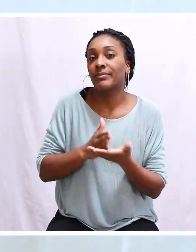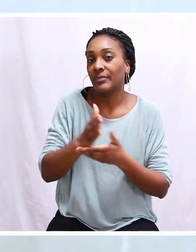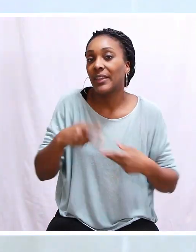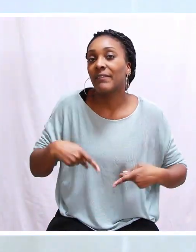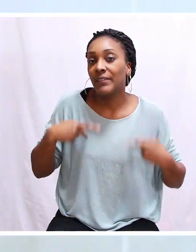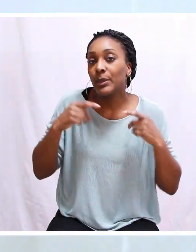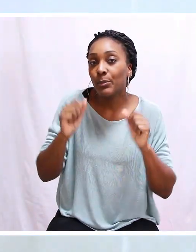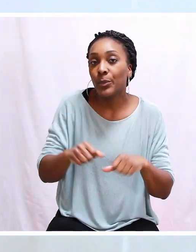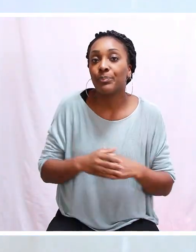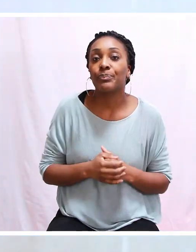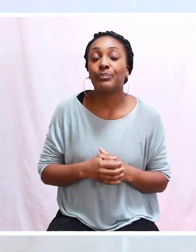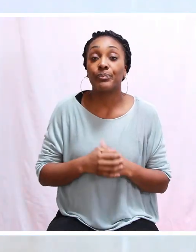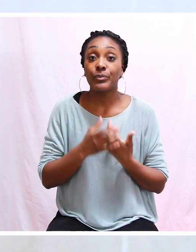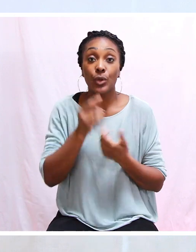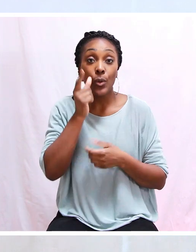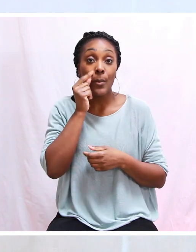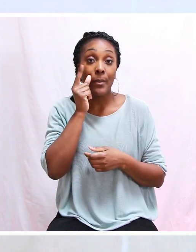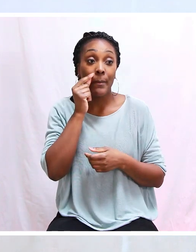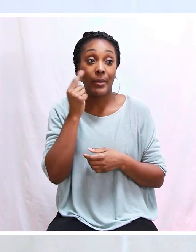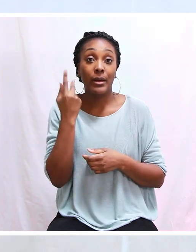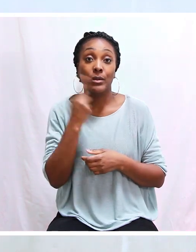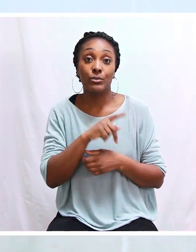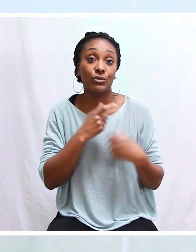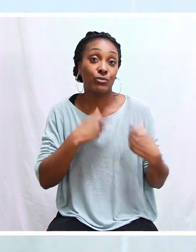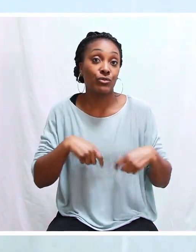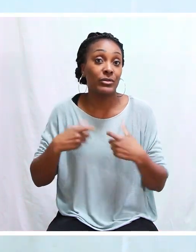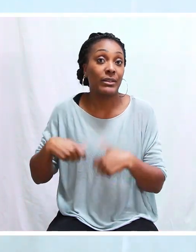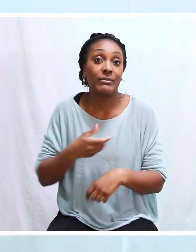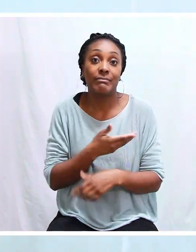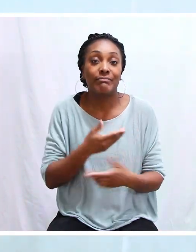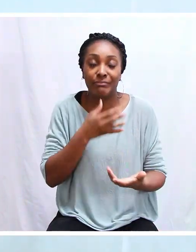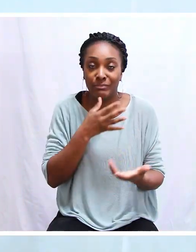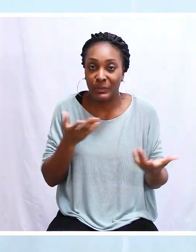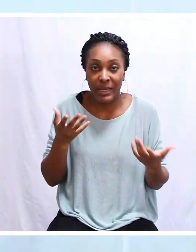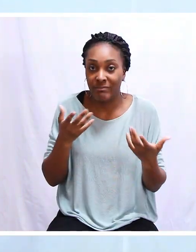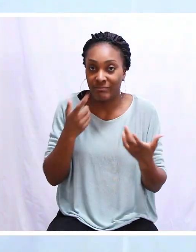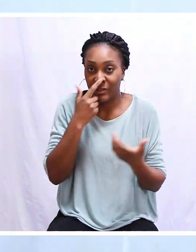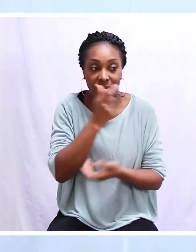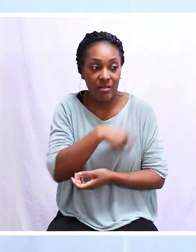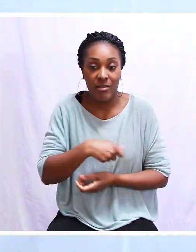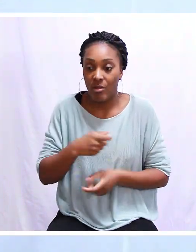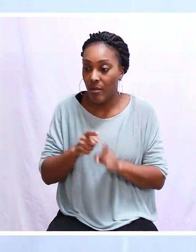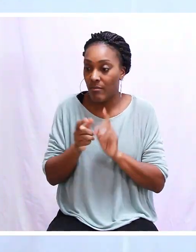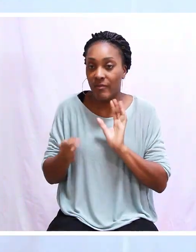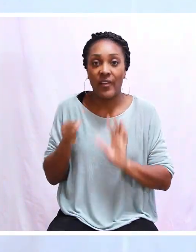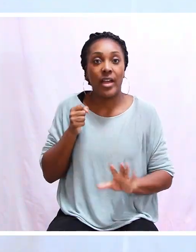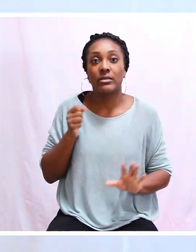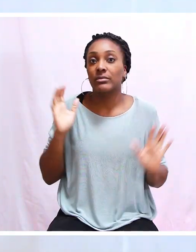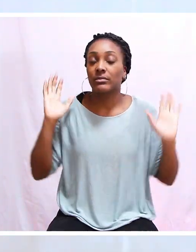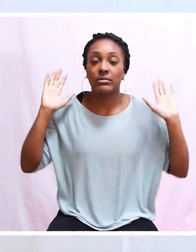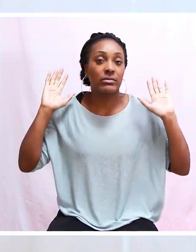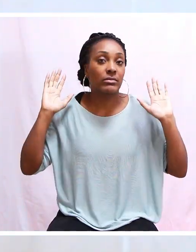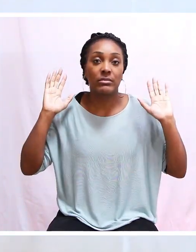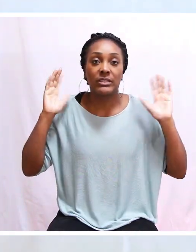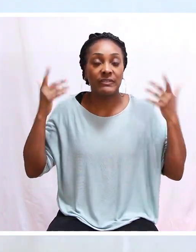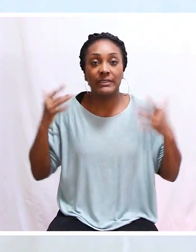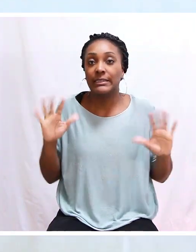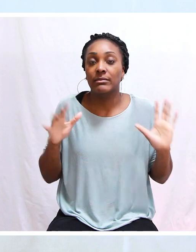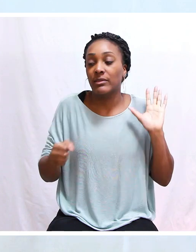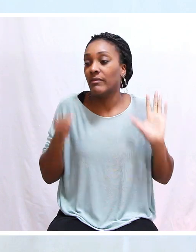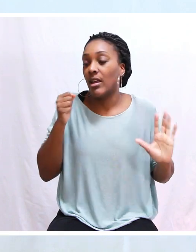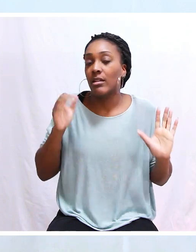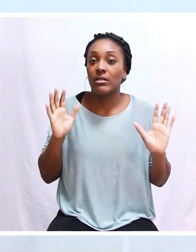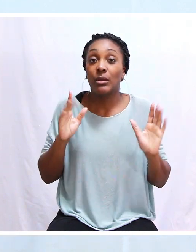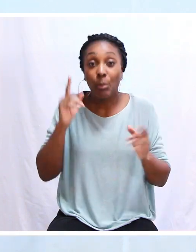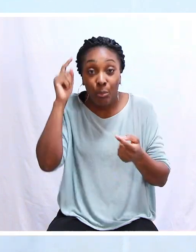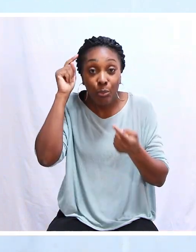lui, il n'est pas arrivé à faire ça. Lui, il vit le deuil comme quelque chose qui est un arrêt dans sa vie et c'est terminé. C'est pas le